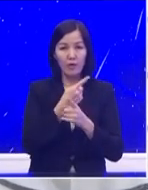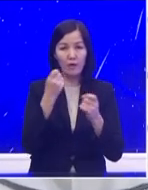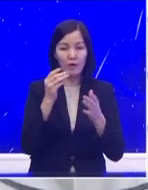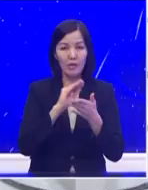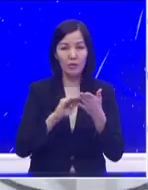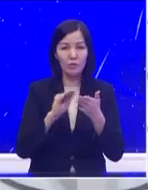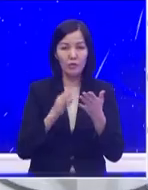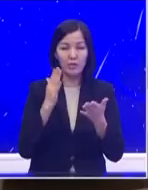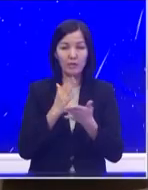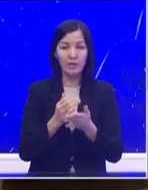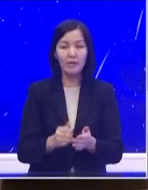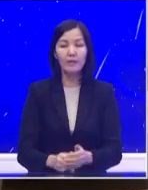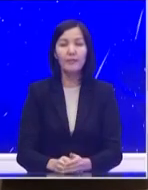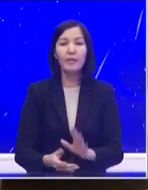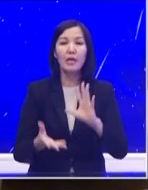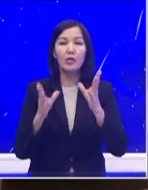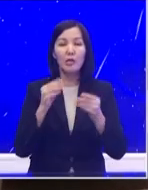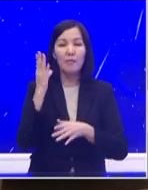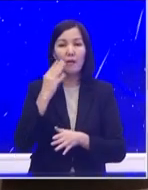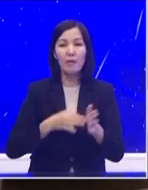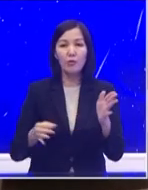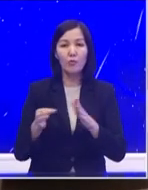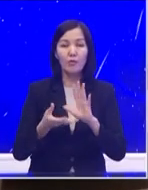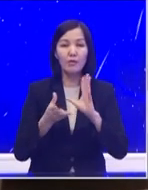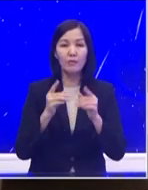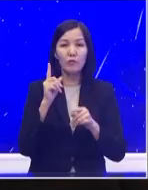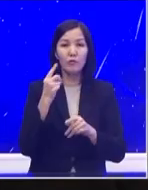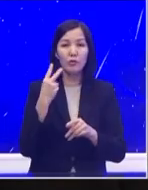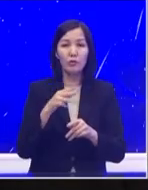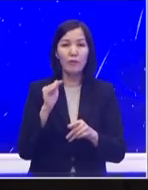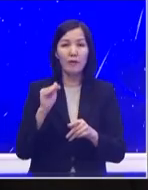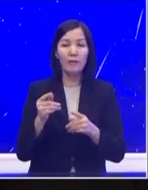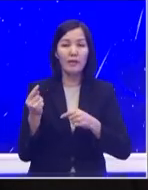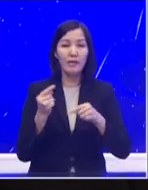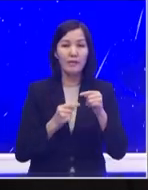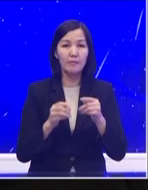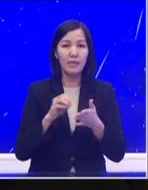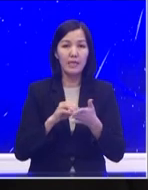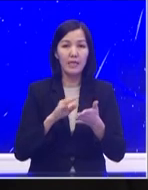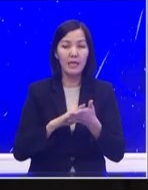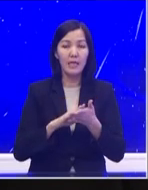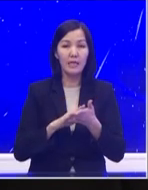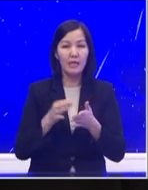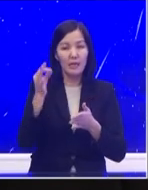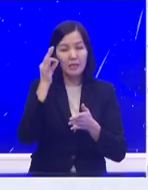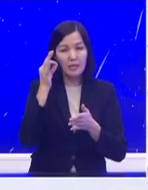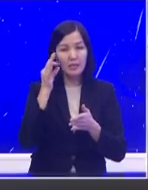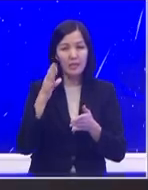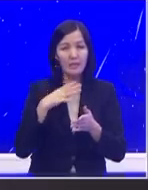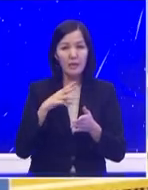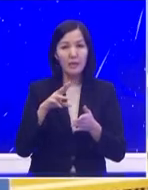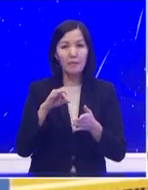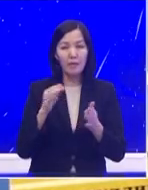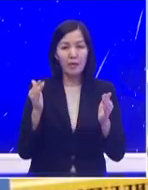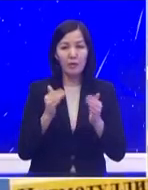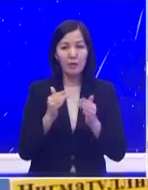жарияланды. Жалпы Алматы облысы аумағында 120 мыңнан астам жеке кәсіпкер тіркелген. Естеріңізге сала кетейік, микро және